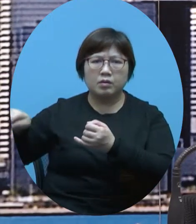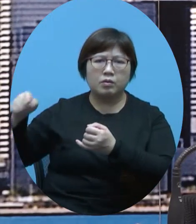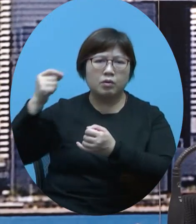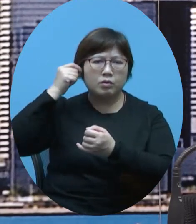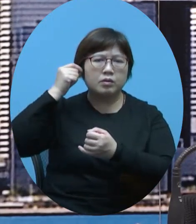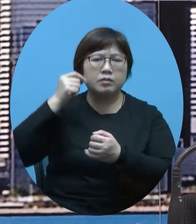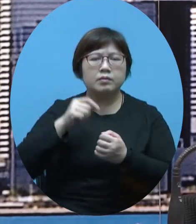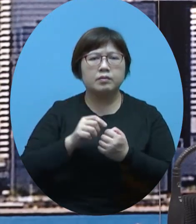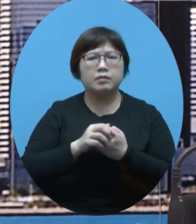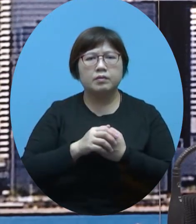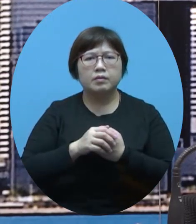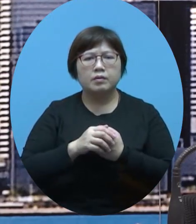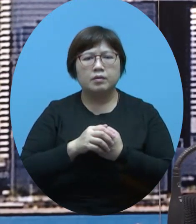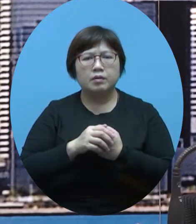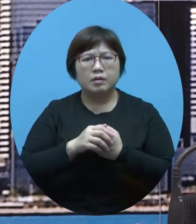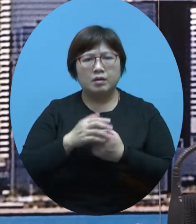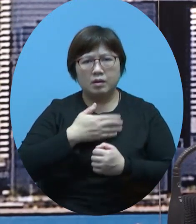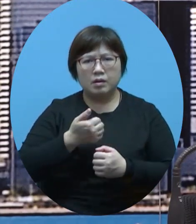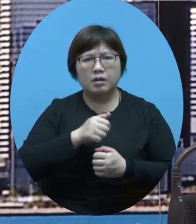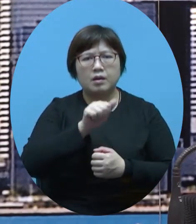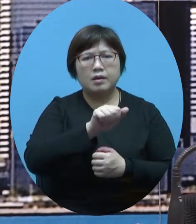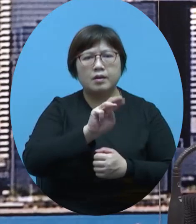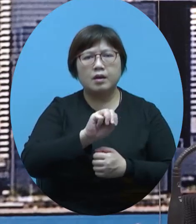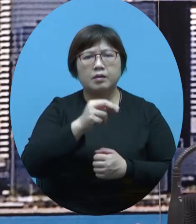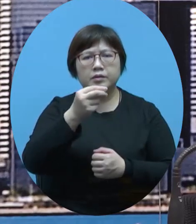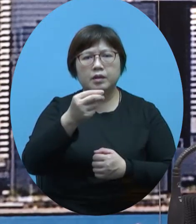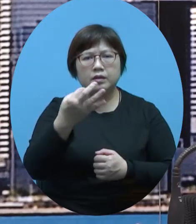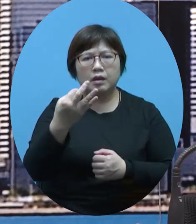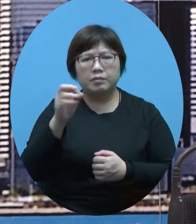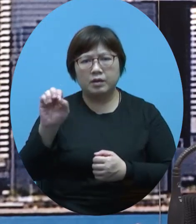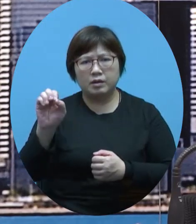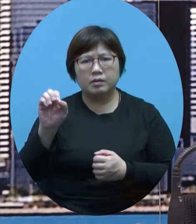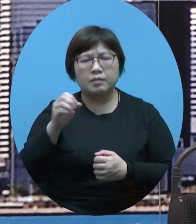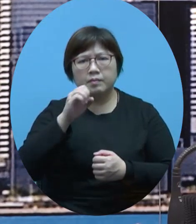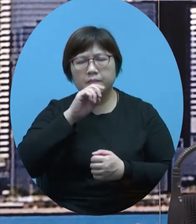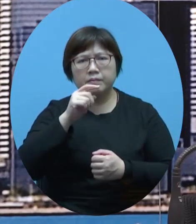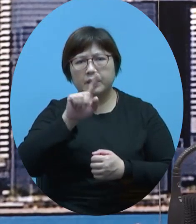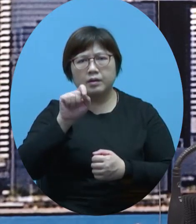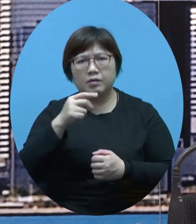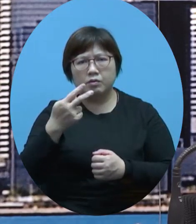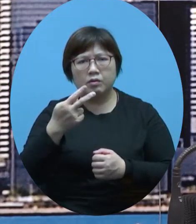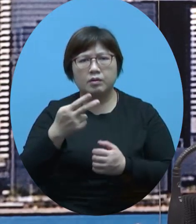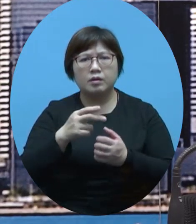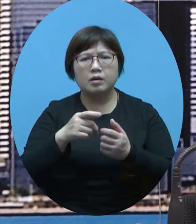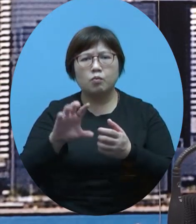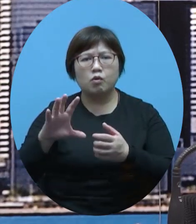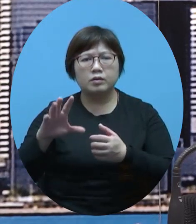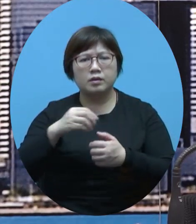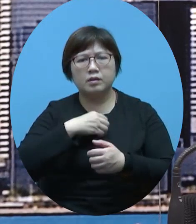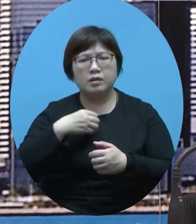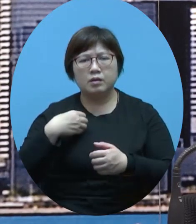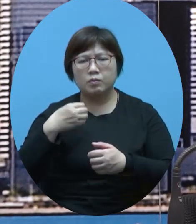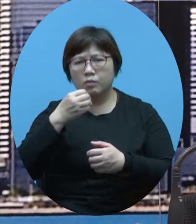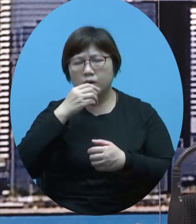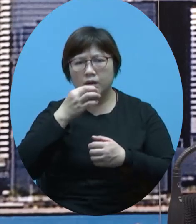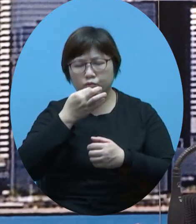最後兩位咧就 嗰、 那個男士先，跟住最後 嗰 個女士。 你好，係 AM730 嘅，想問幾條問題。首先就想問下韋醫生頭先講過就話嗰個深喉體